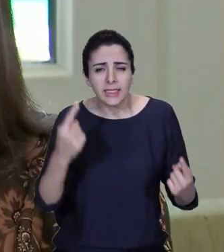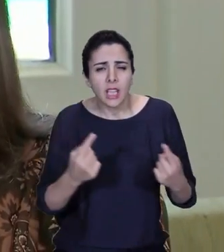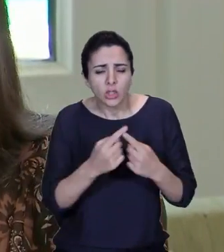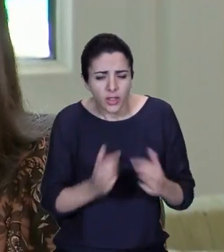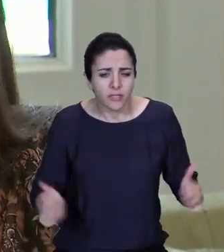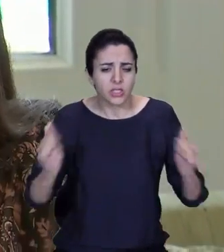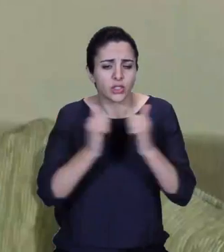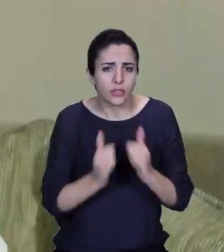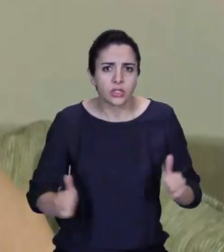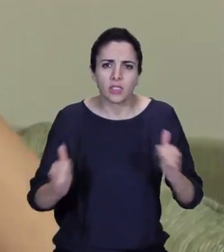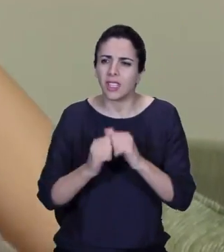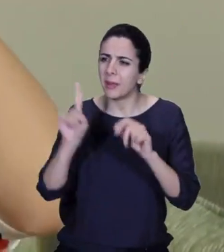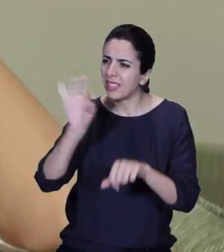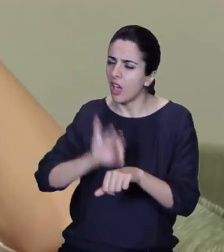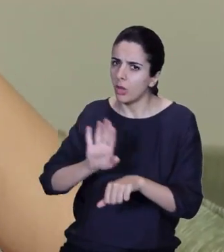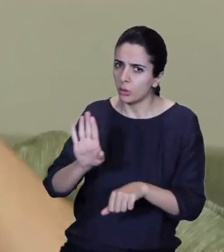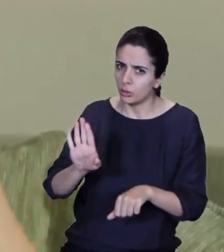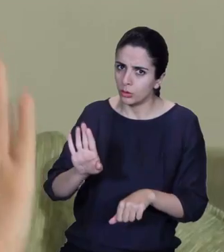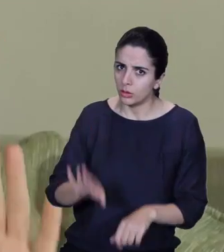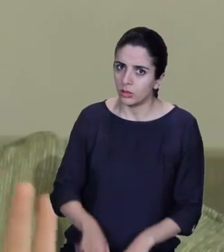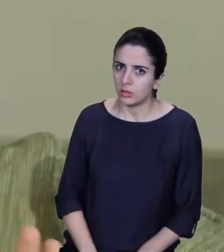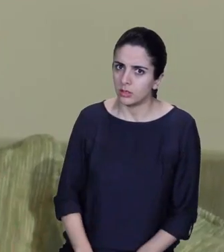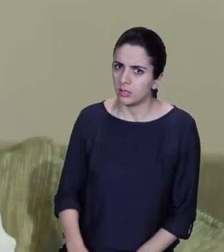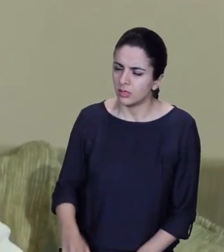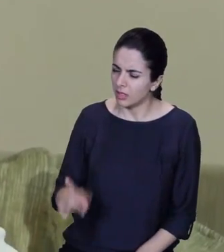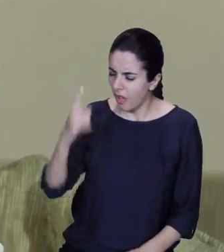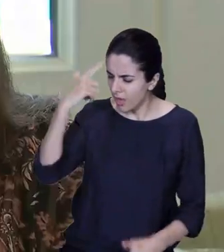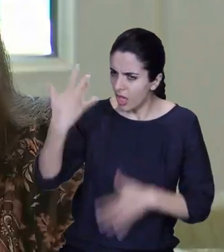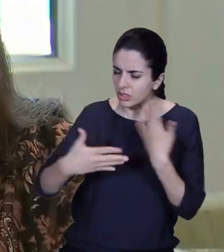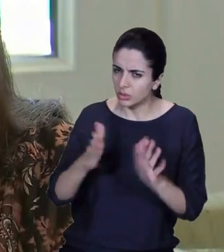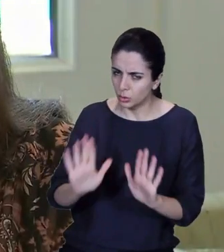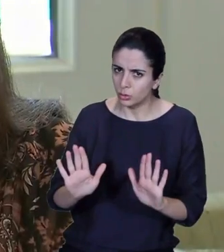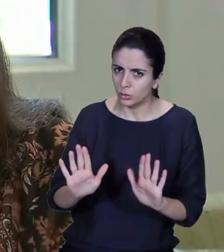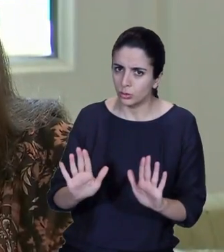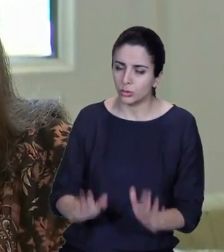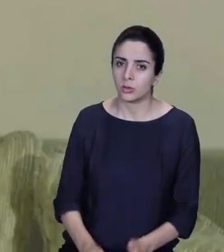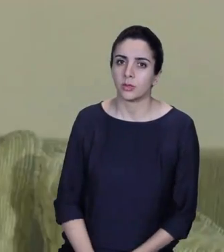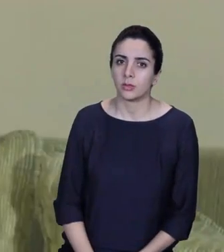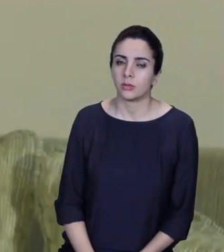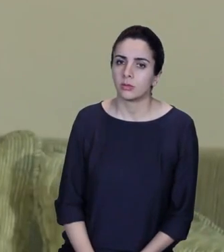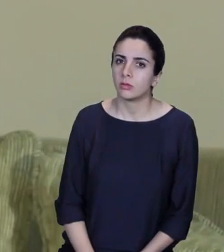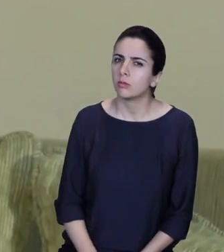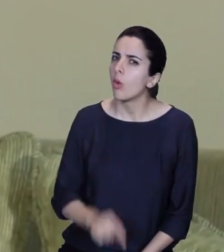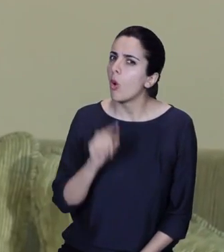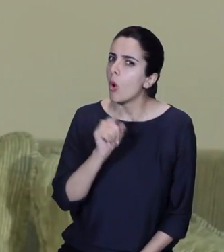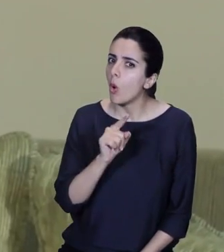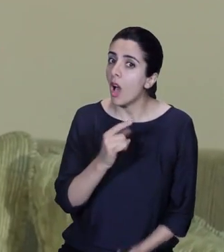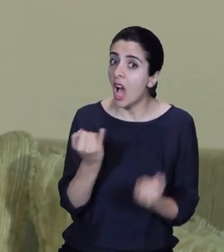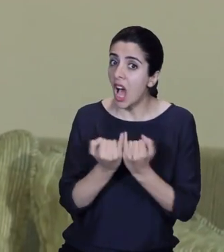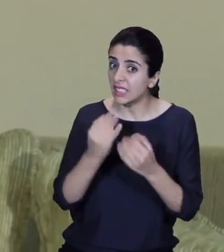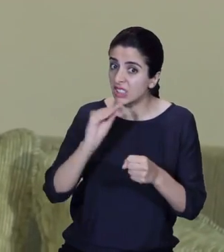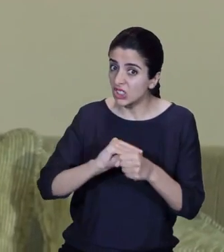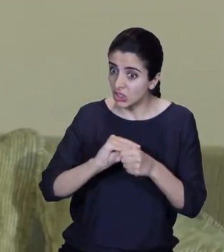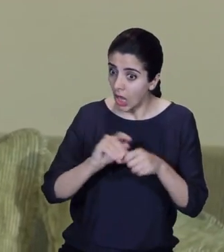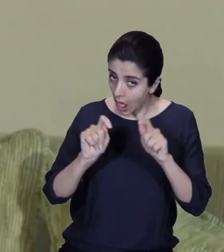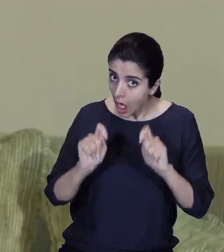Tesadüfün tesadüfü. Neyse bir dakika. Tek tek anlat, kafam karıştı. Peki o kardeşi için